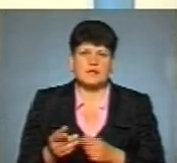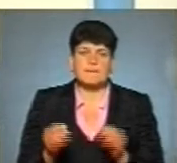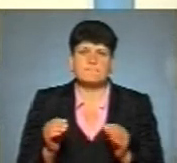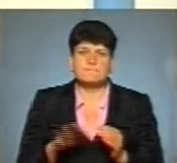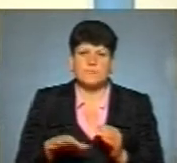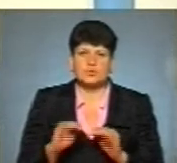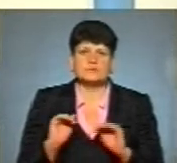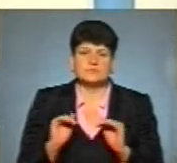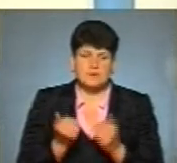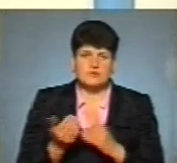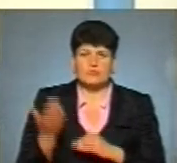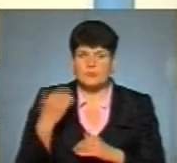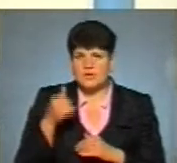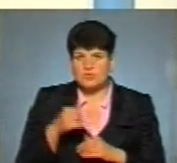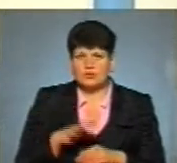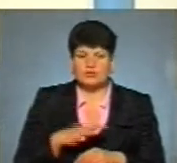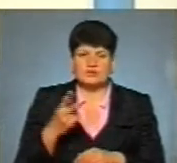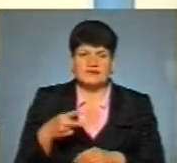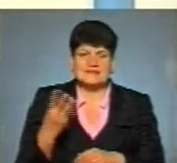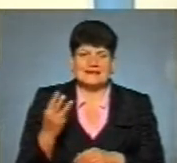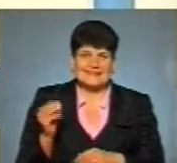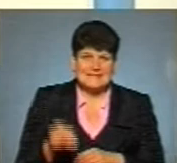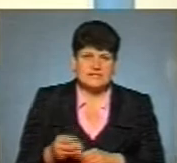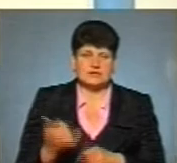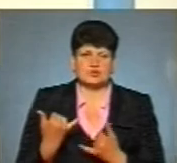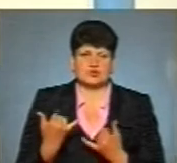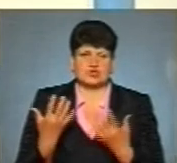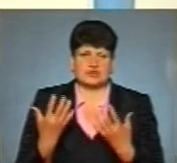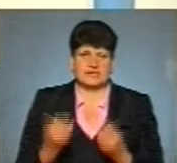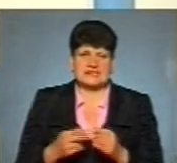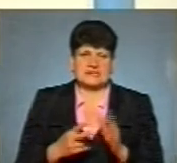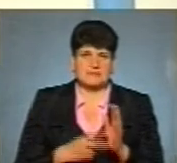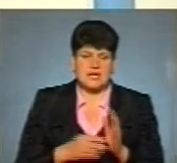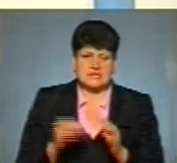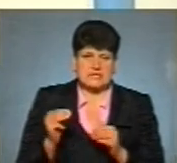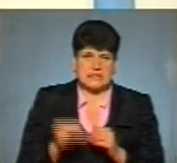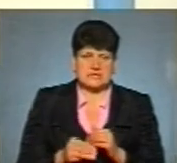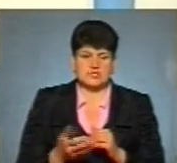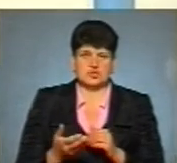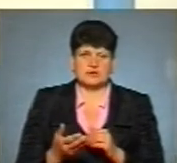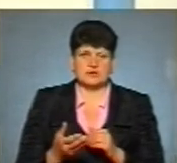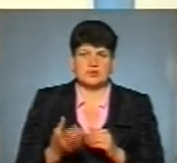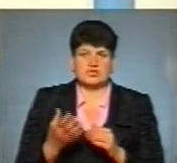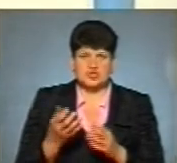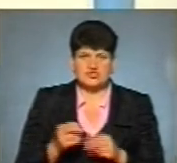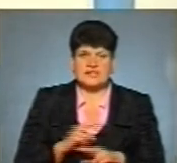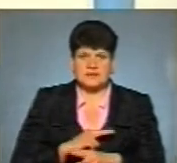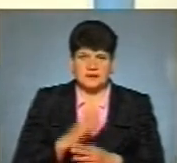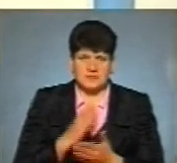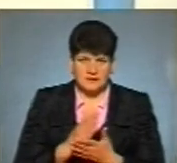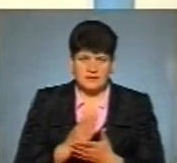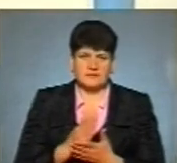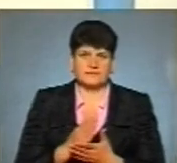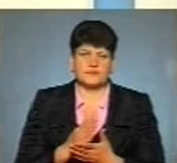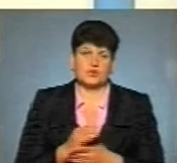площі. Якщо в попередньому році було 23 тисячі, на сьогоднішній день 17 тисяч, і все ж таки йде в загибель.